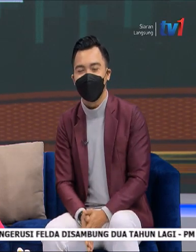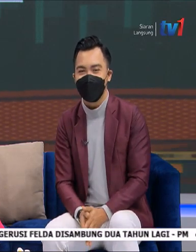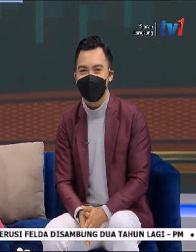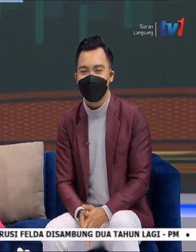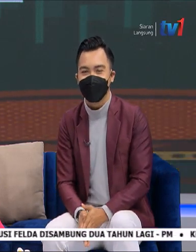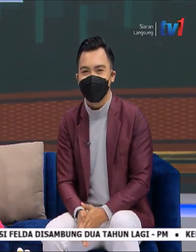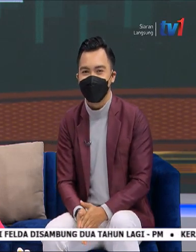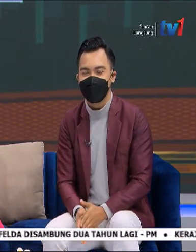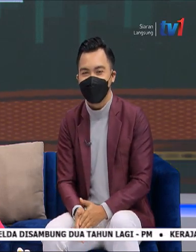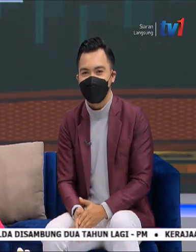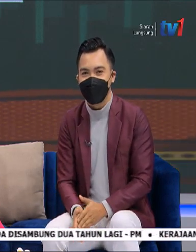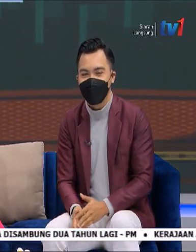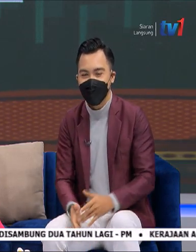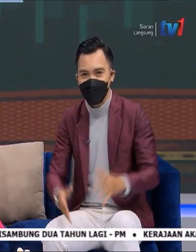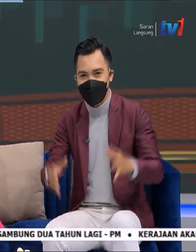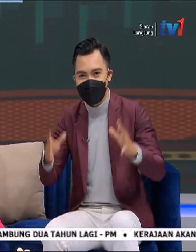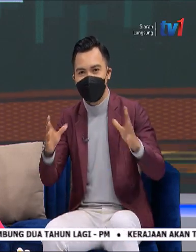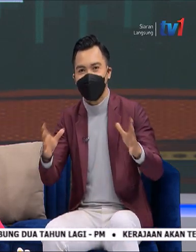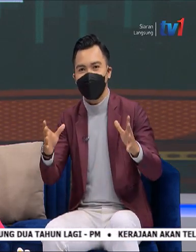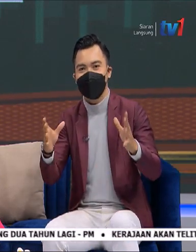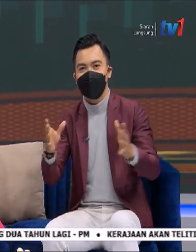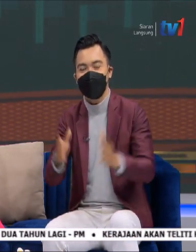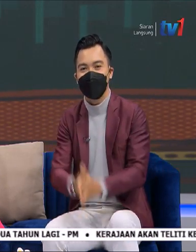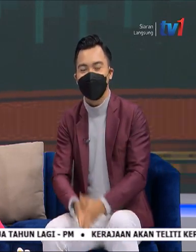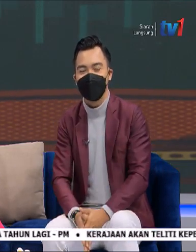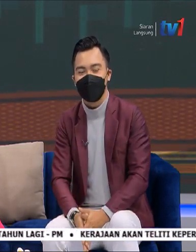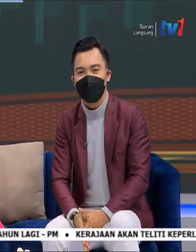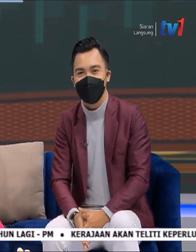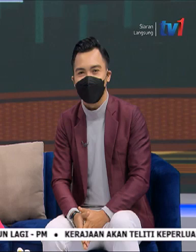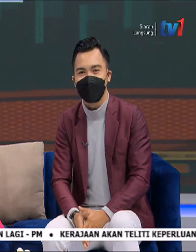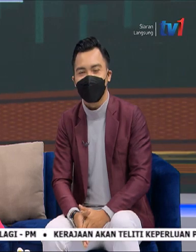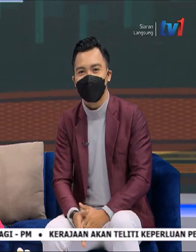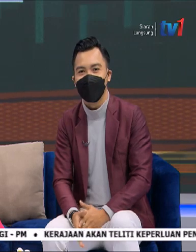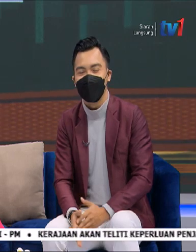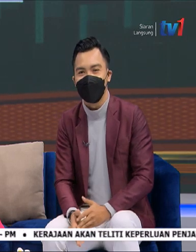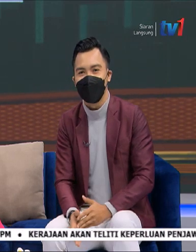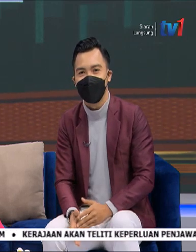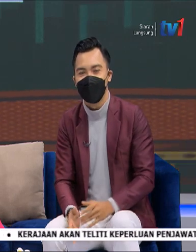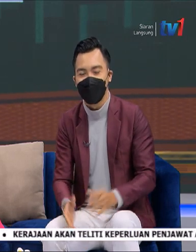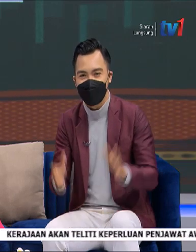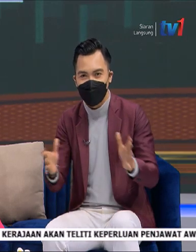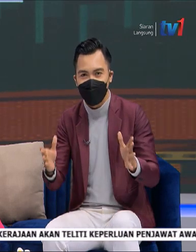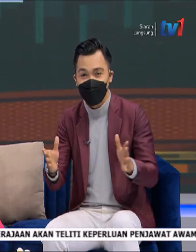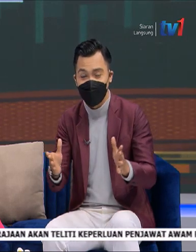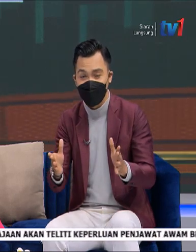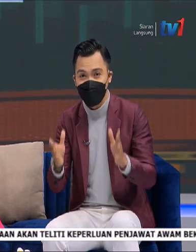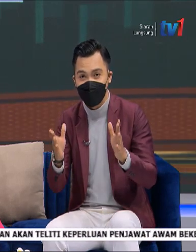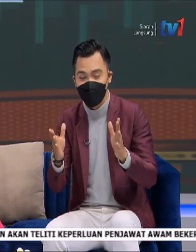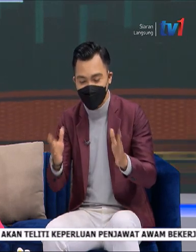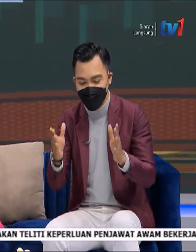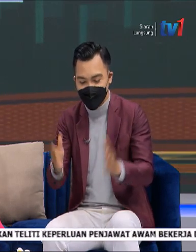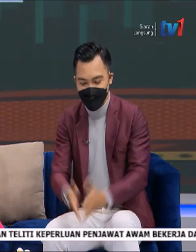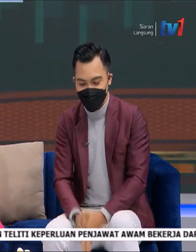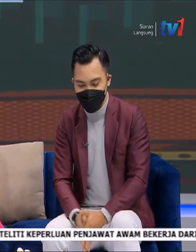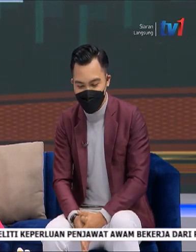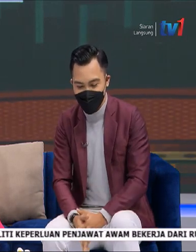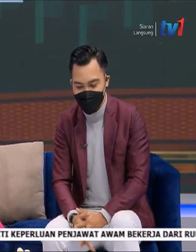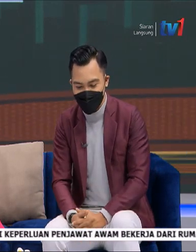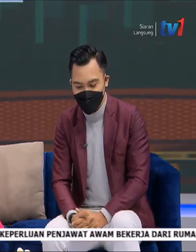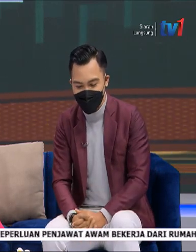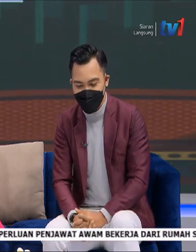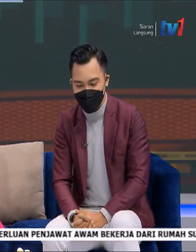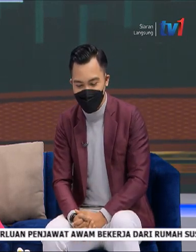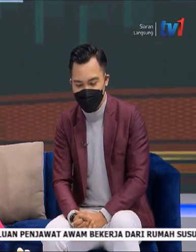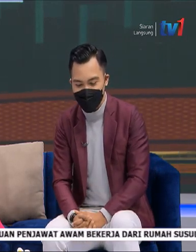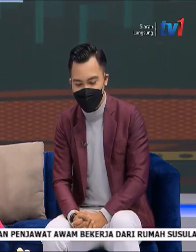nak tahu juga apa antara aktiviti dan juga perkembangan semasa berkenaan sambutan Hari Radio Sedunia 2 tahun 2022. Jadi terus